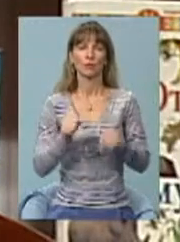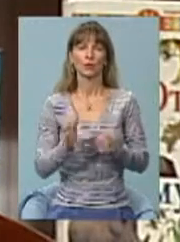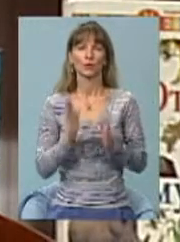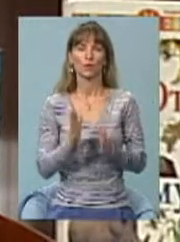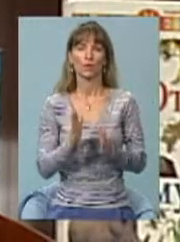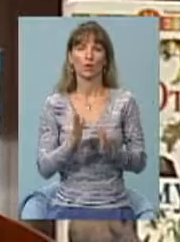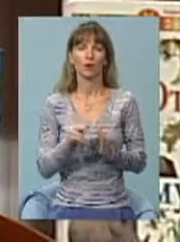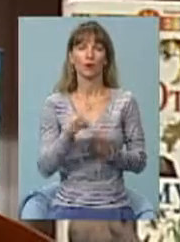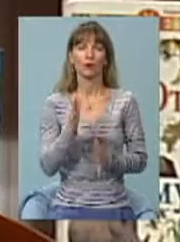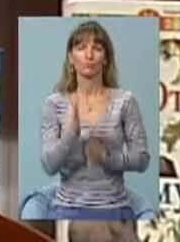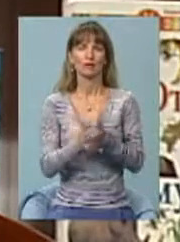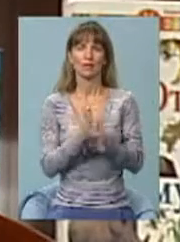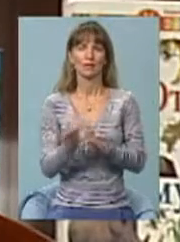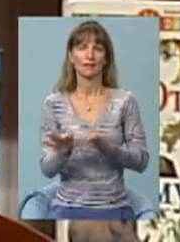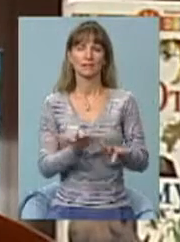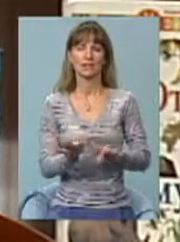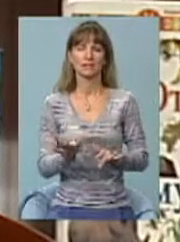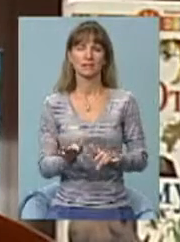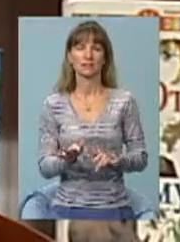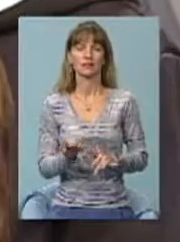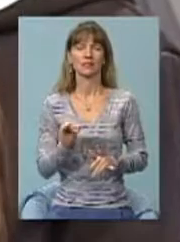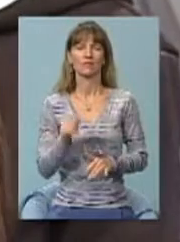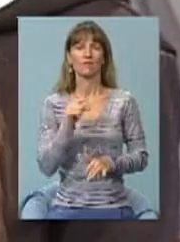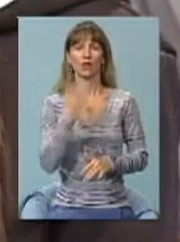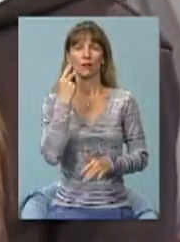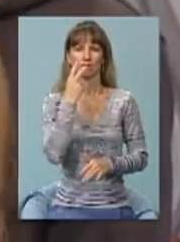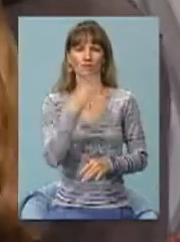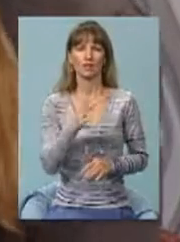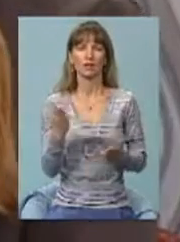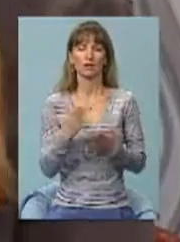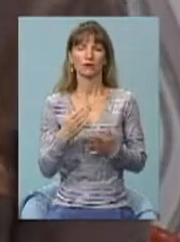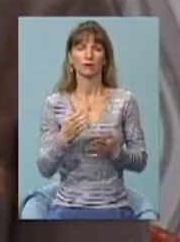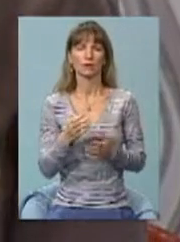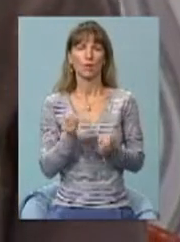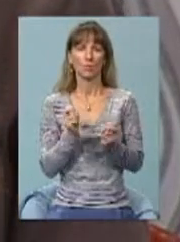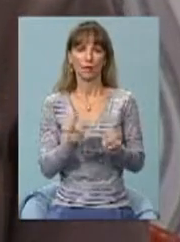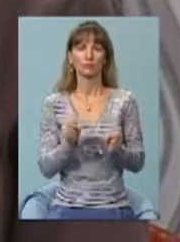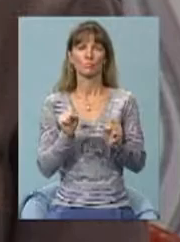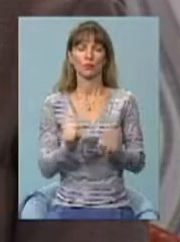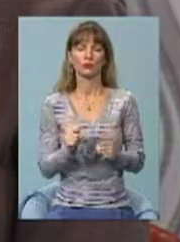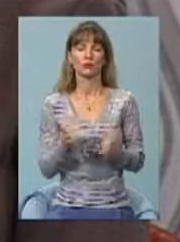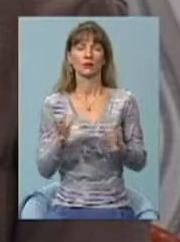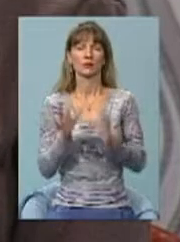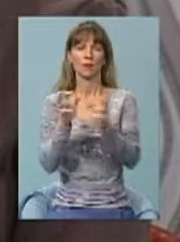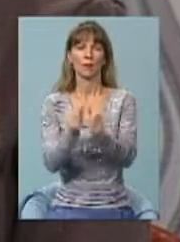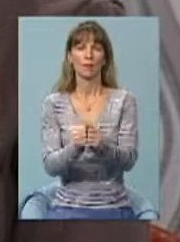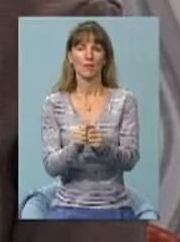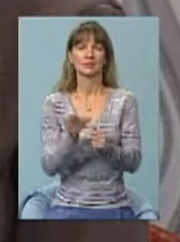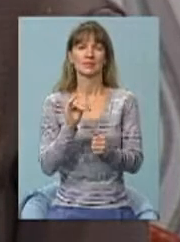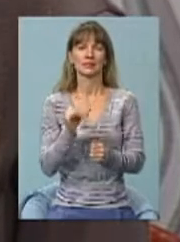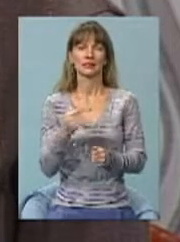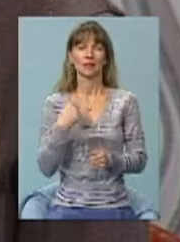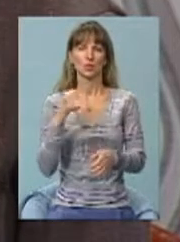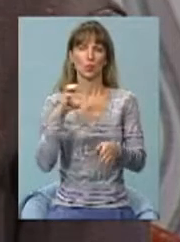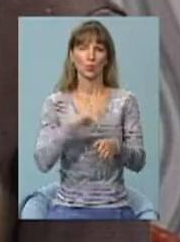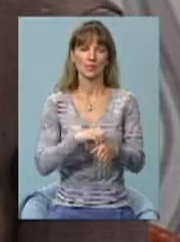по жестам двигаться. Так, і вони, коли бачать якусь певну загрозу, вони також можуть кинутися та, власне, нас і